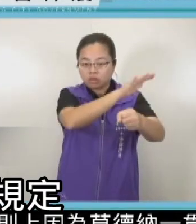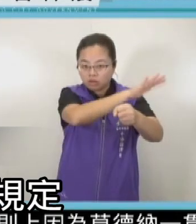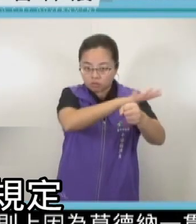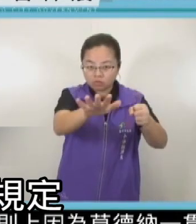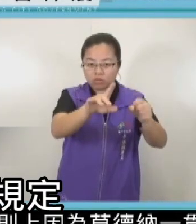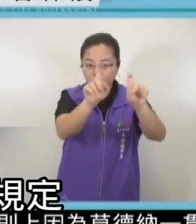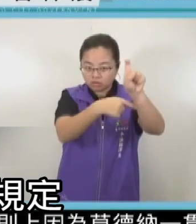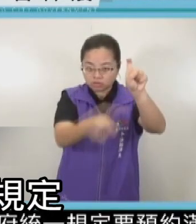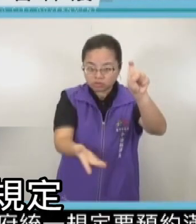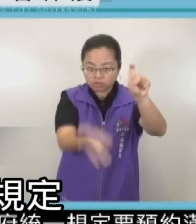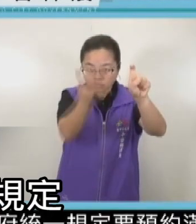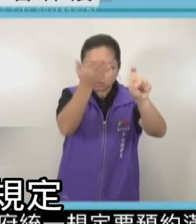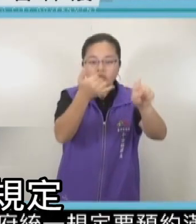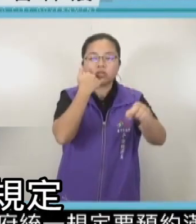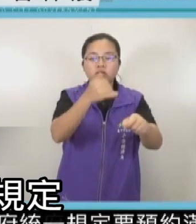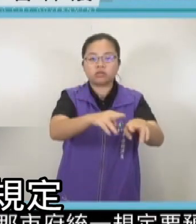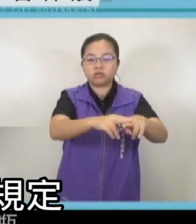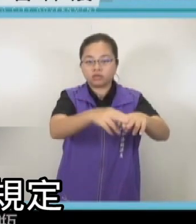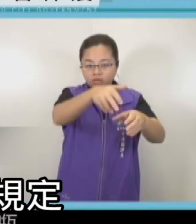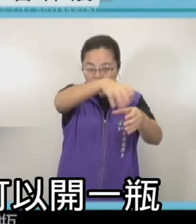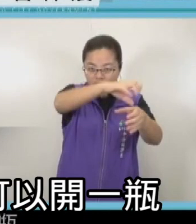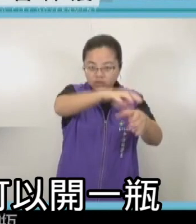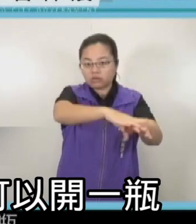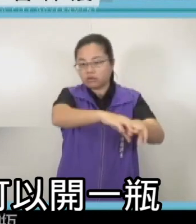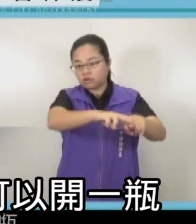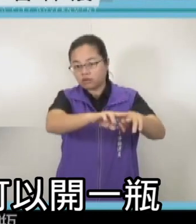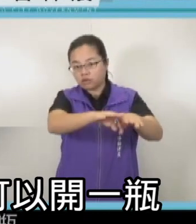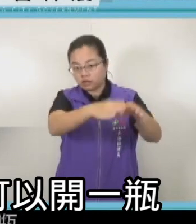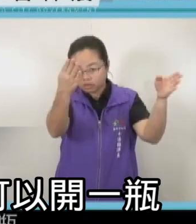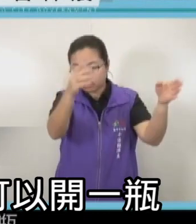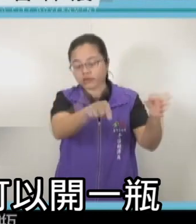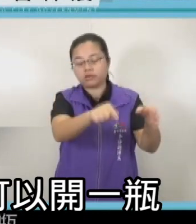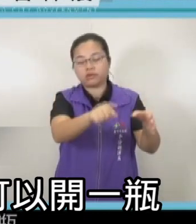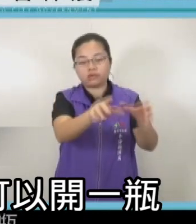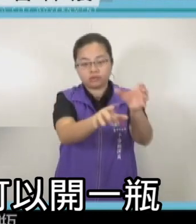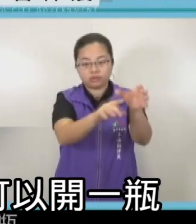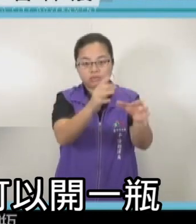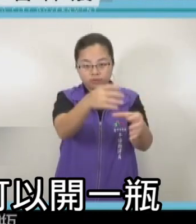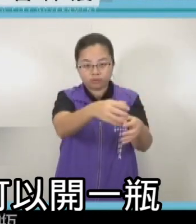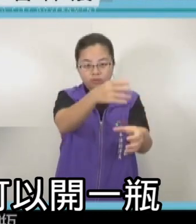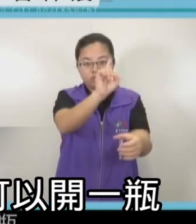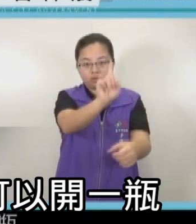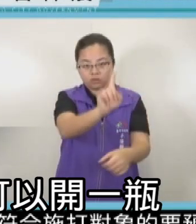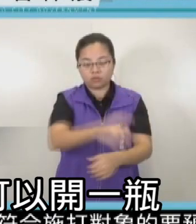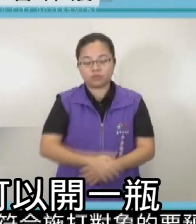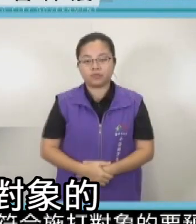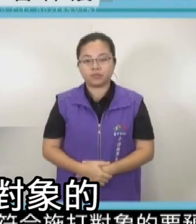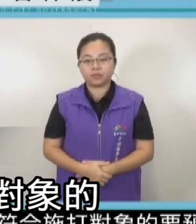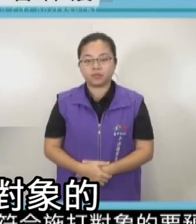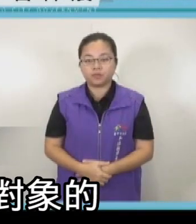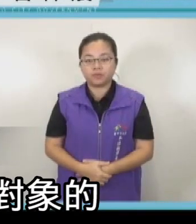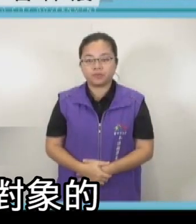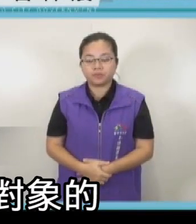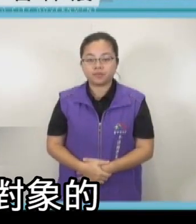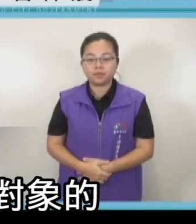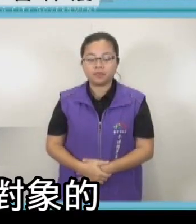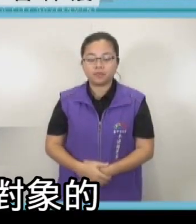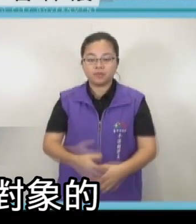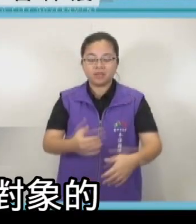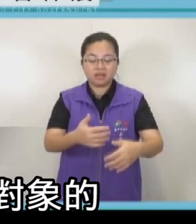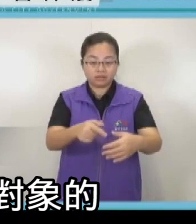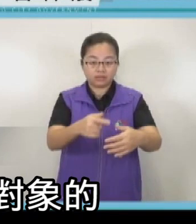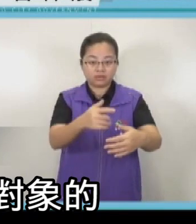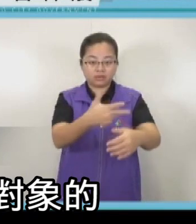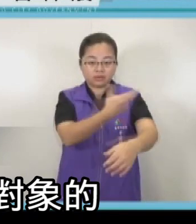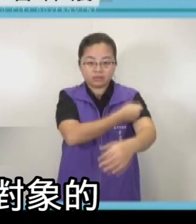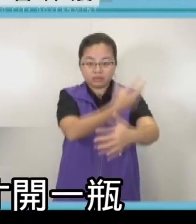那市府统一规定要预约满10人才可以开一瓶，这是符合施打